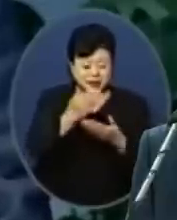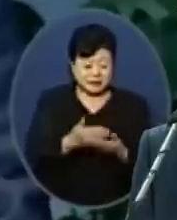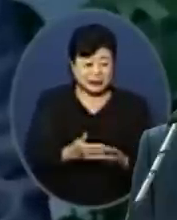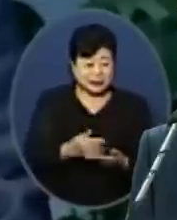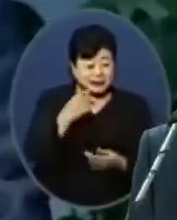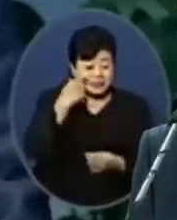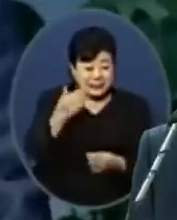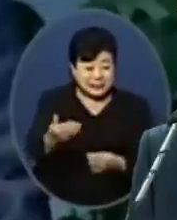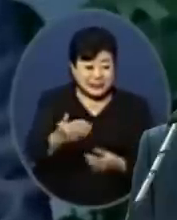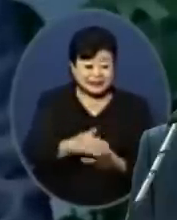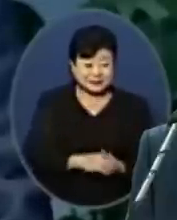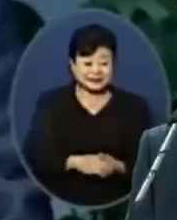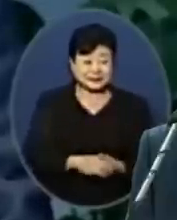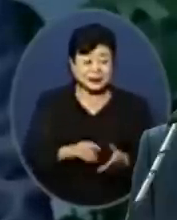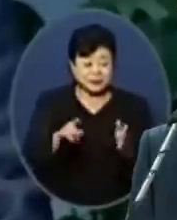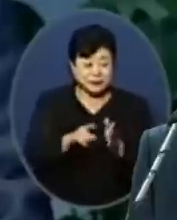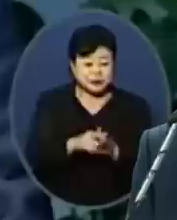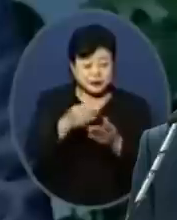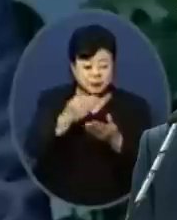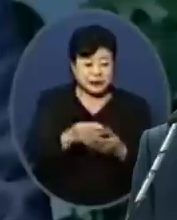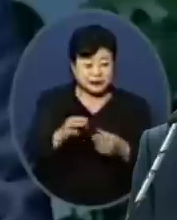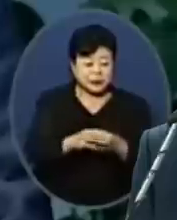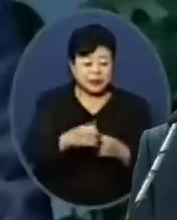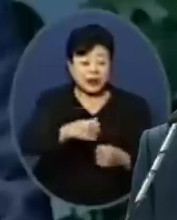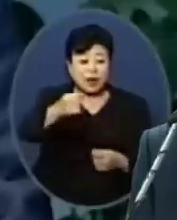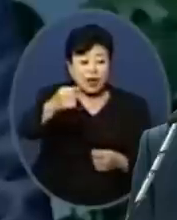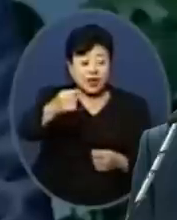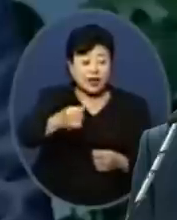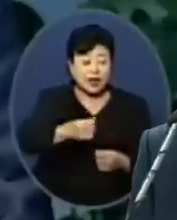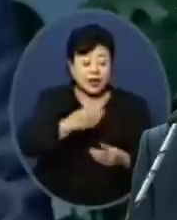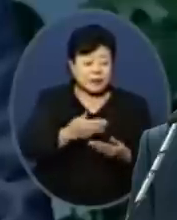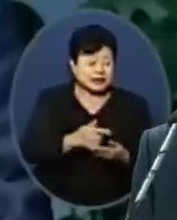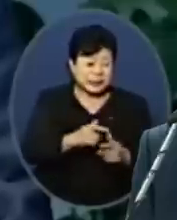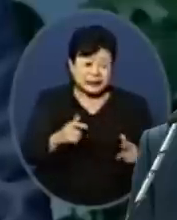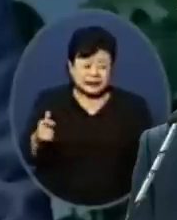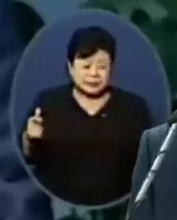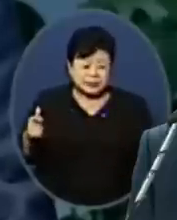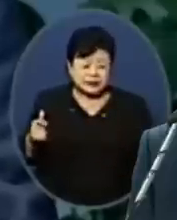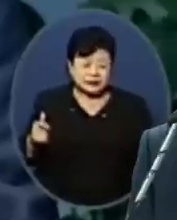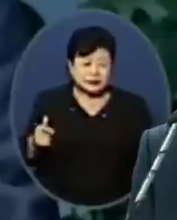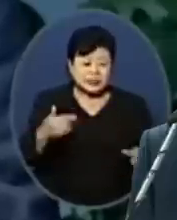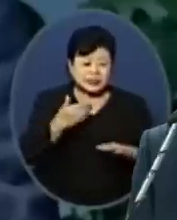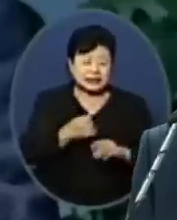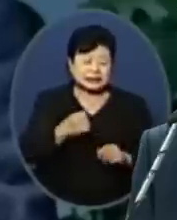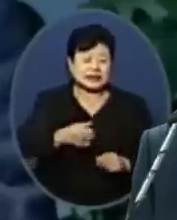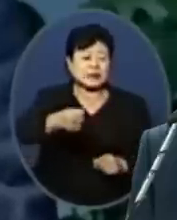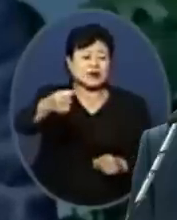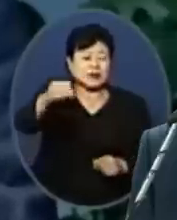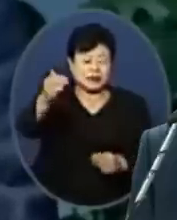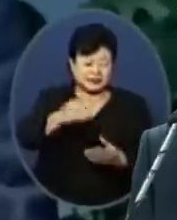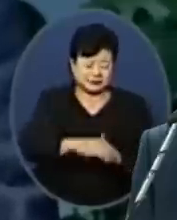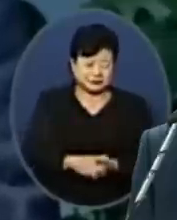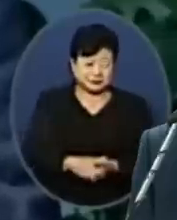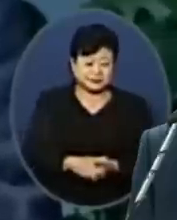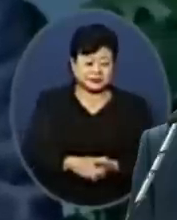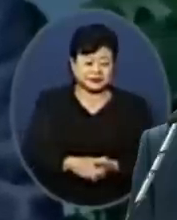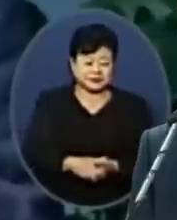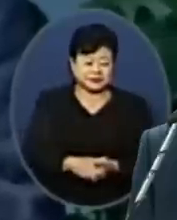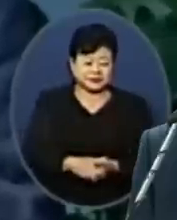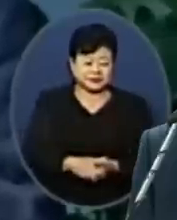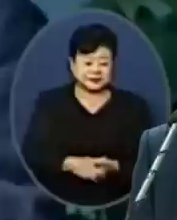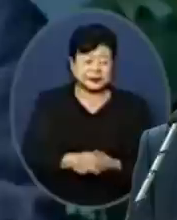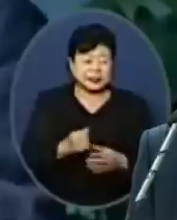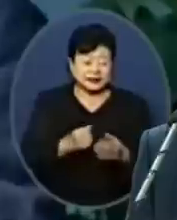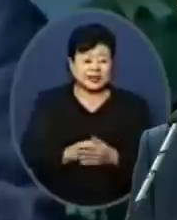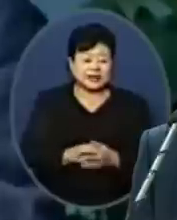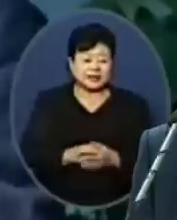받아들이겠냐 안 받아들이겠냐. 믿음으로 받아들이면 내 것이 되고 안 받아들이면 내 것이 되지 않는다.